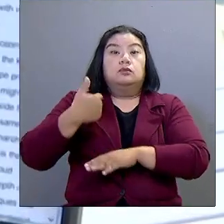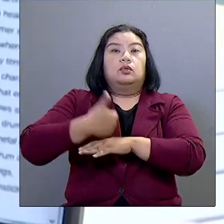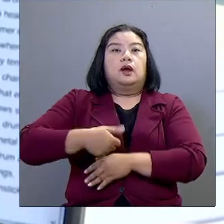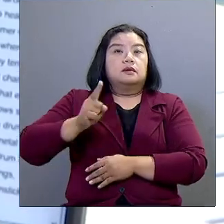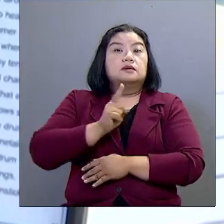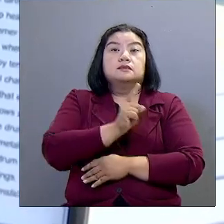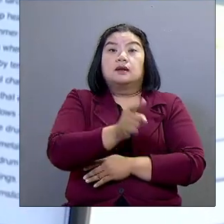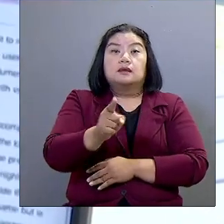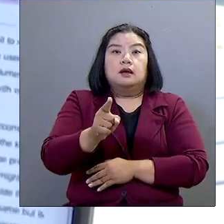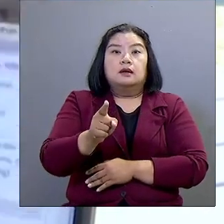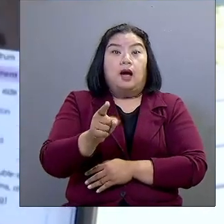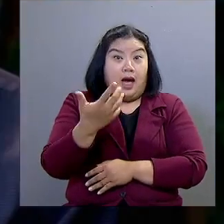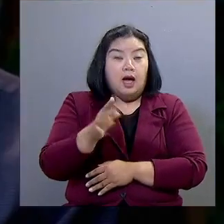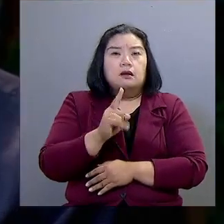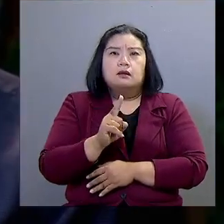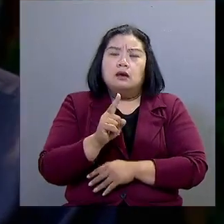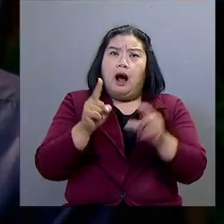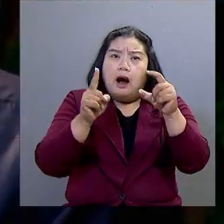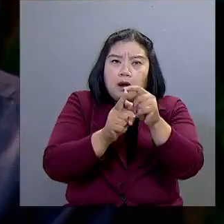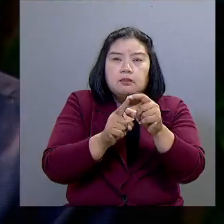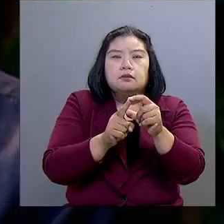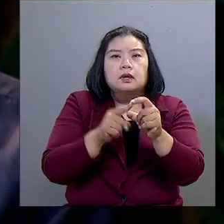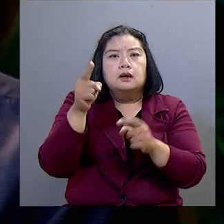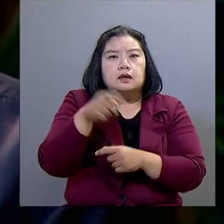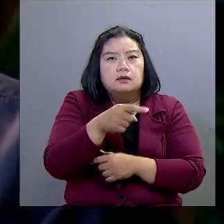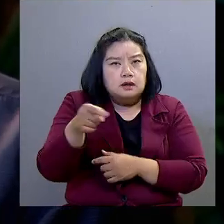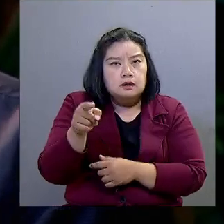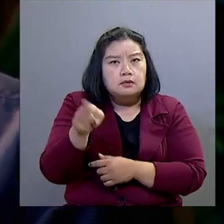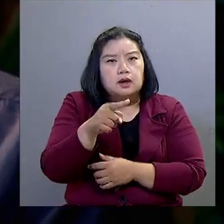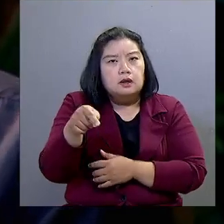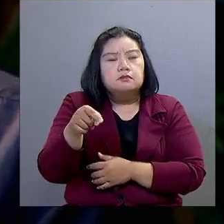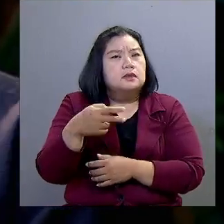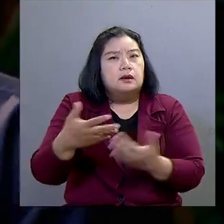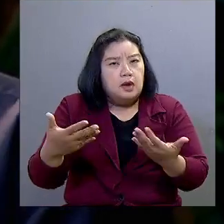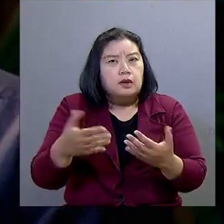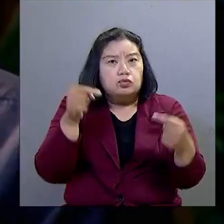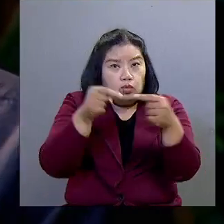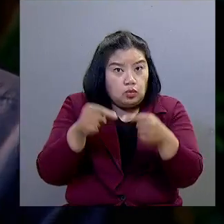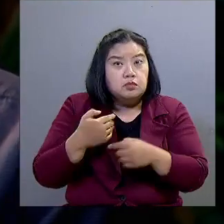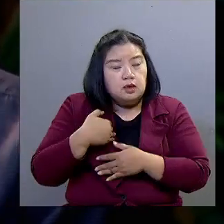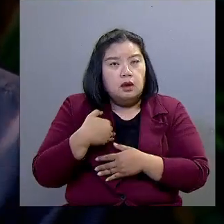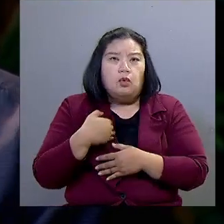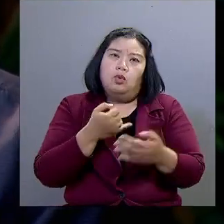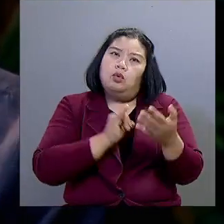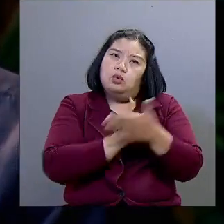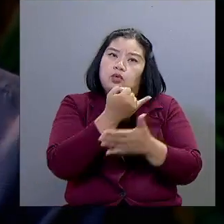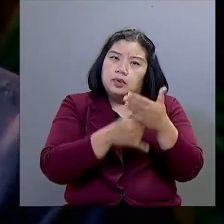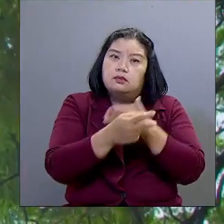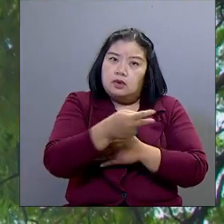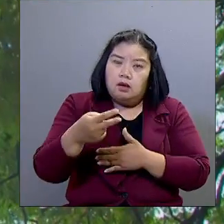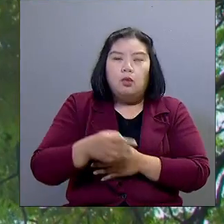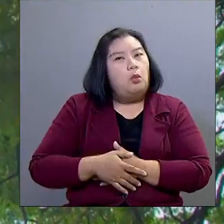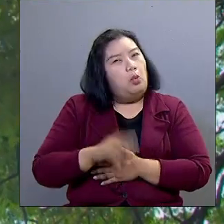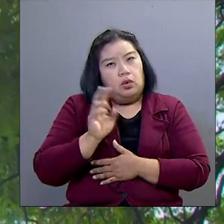าสั่งไปให้กับคนในวงเนี่ยเขาพูดอย่างเงี้ยภาษาไทยอย่างงี้แล้วภาษาอังกฤษมันจะต้องเป็นยังไงมันจะตรงกันไหมแปลมาชัดถูกไหมคนตรวจก็ต้องตรวจหม